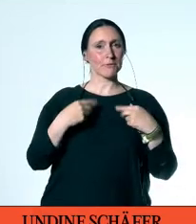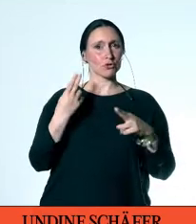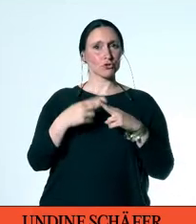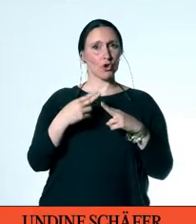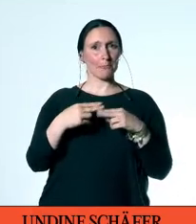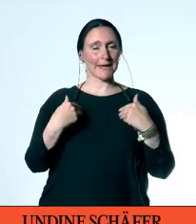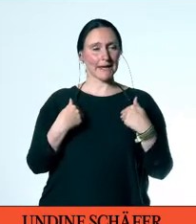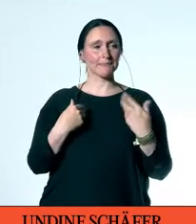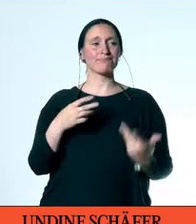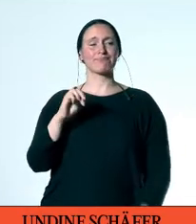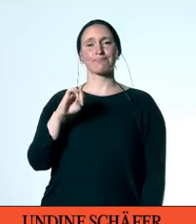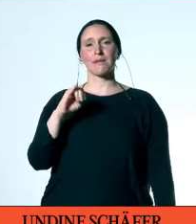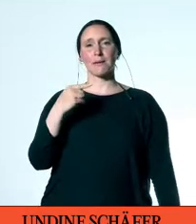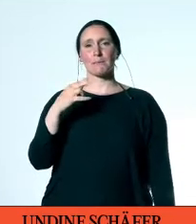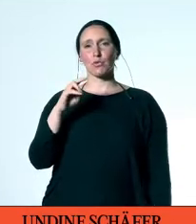Folge.